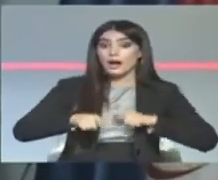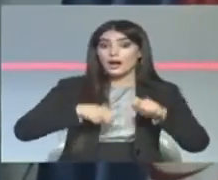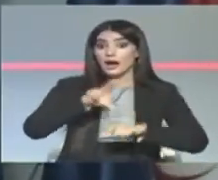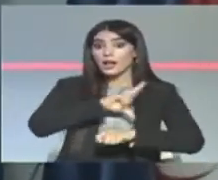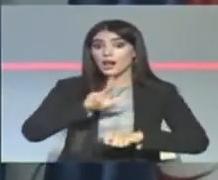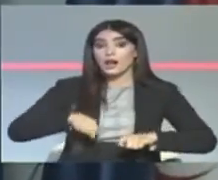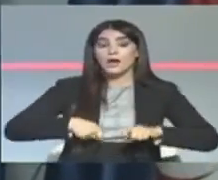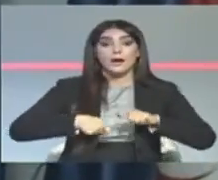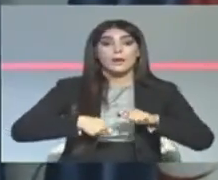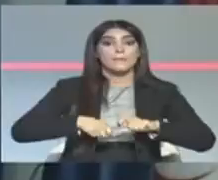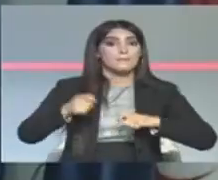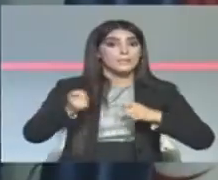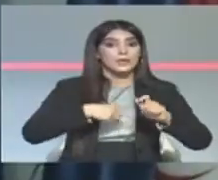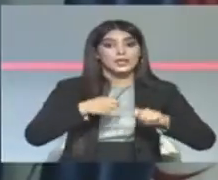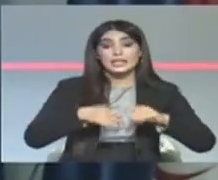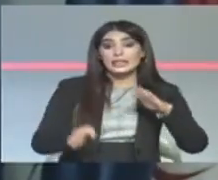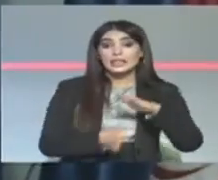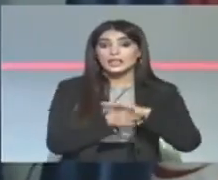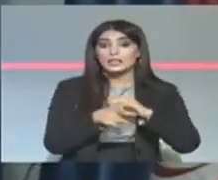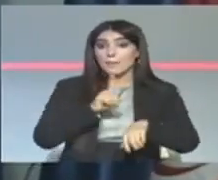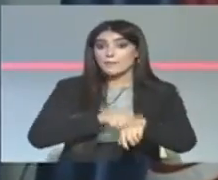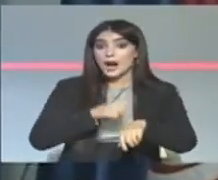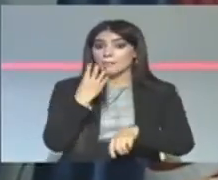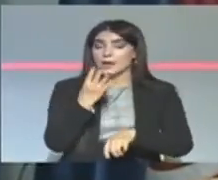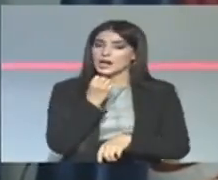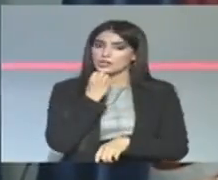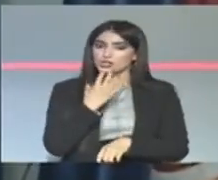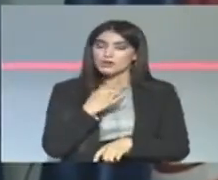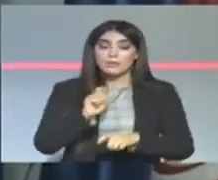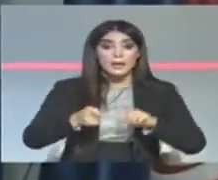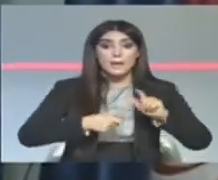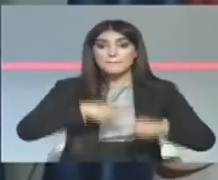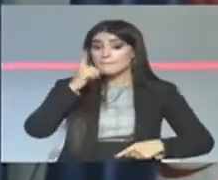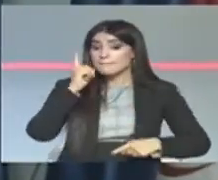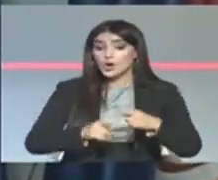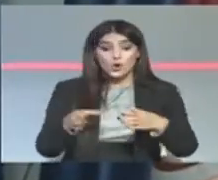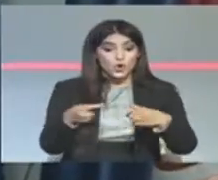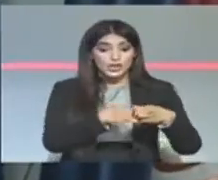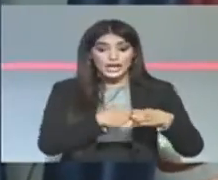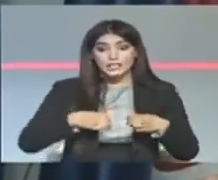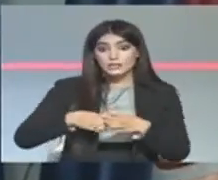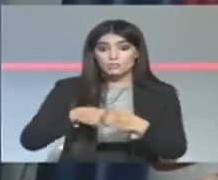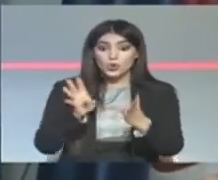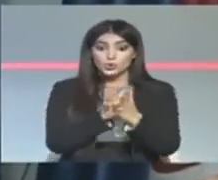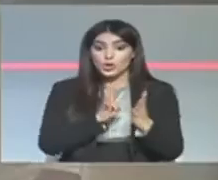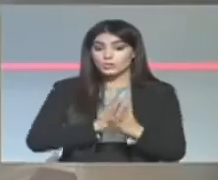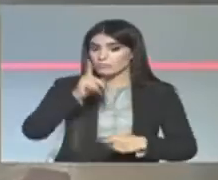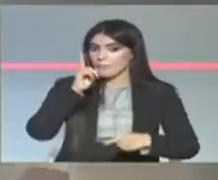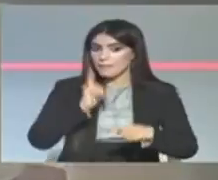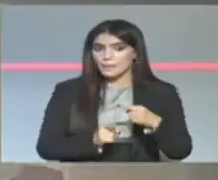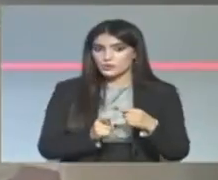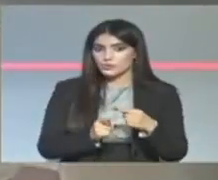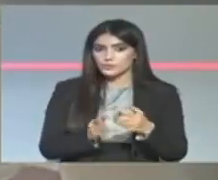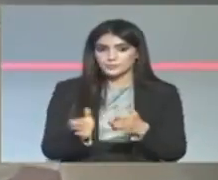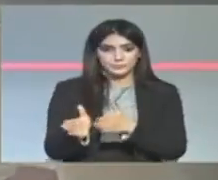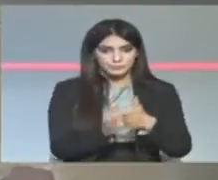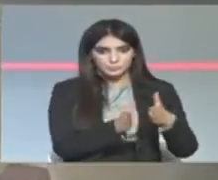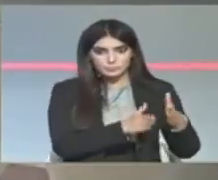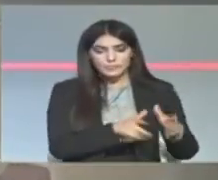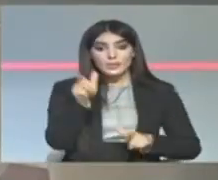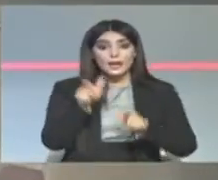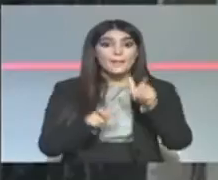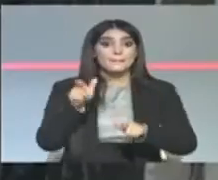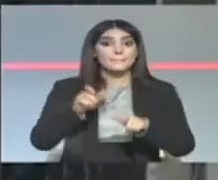المفتوحه للعموم انطلاقا من الساعه الرابعه مساءا منع الاختلاط والاقتصاد عدد الاصابات